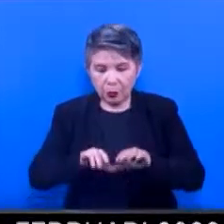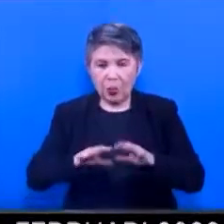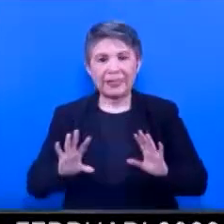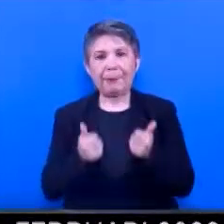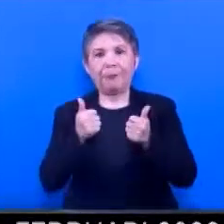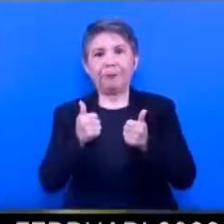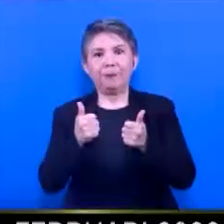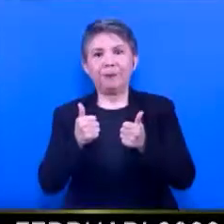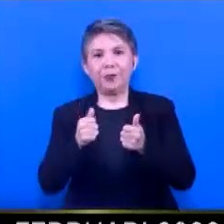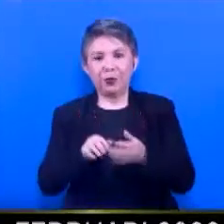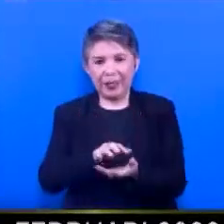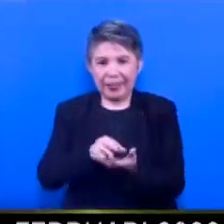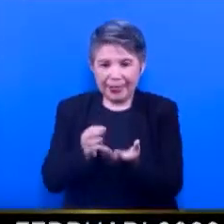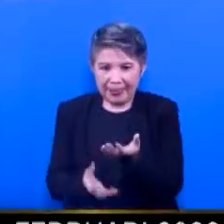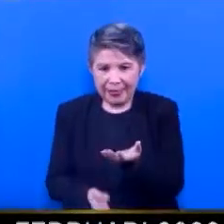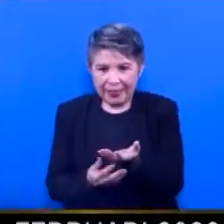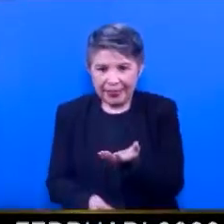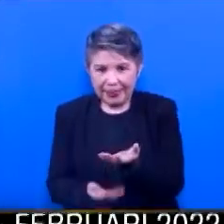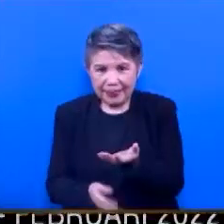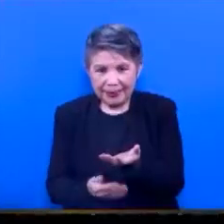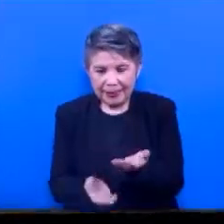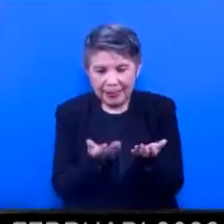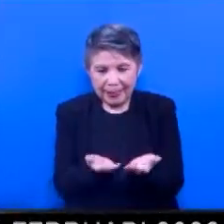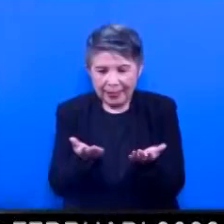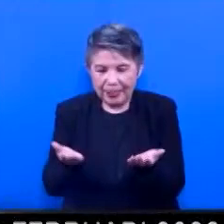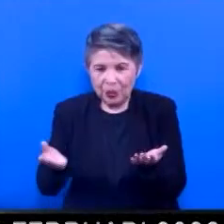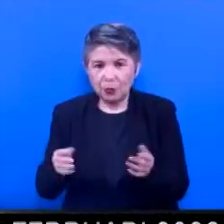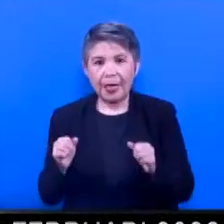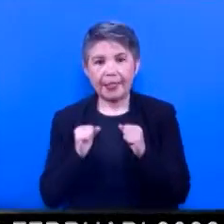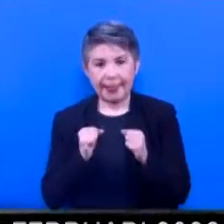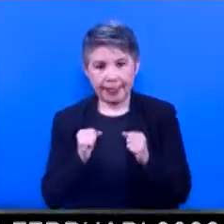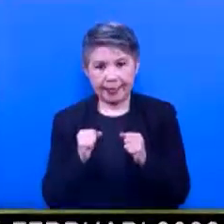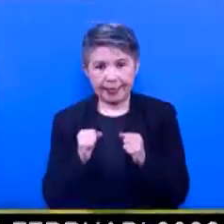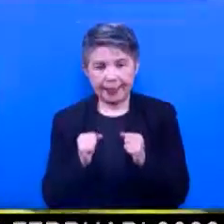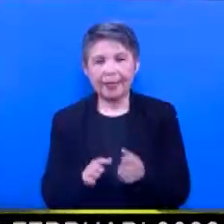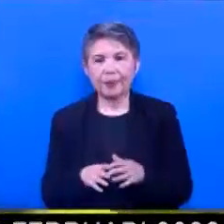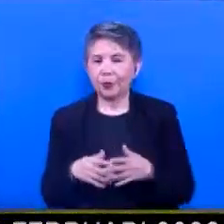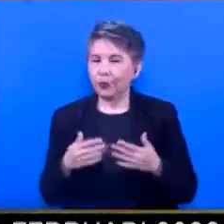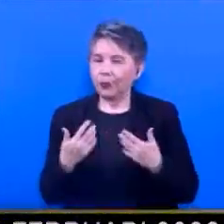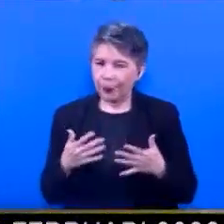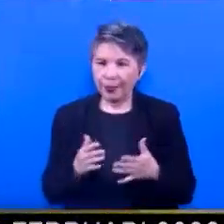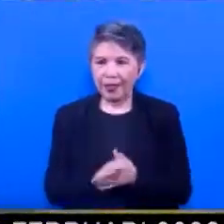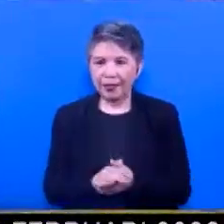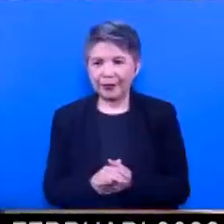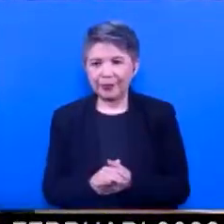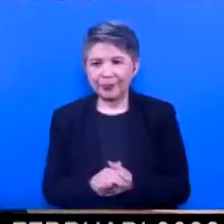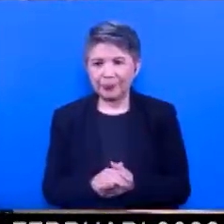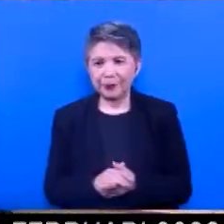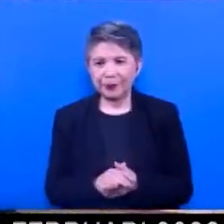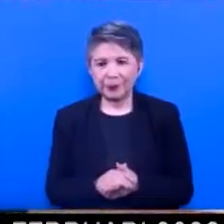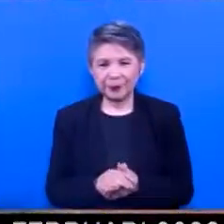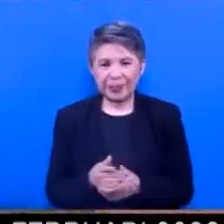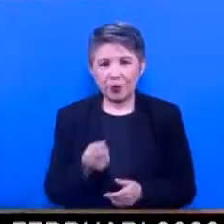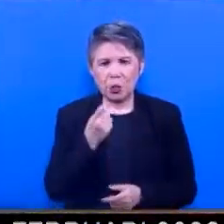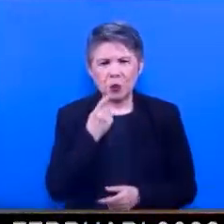diangkat serta ditiriskan dan ditata di atas rak agar dingin. menarik hati dan bikin penasaran. Saya pengen